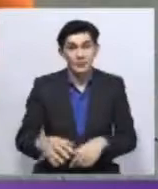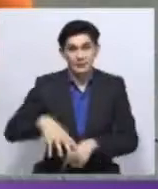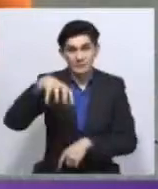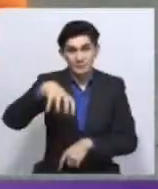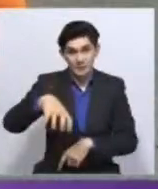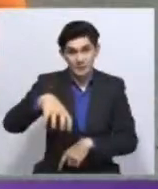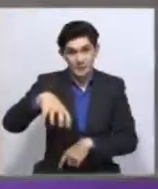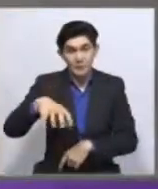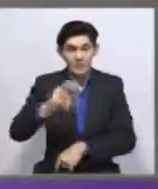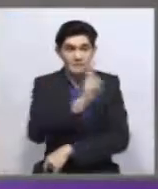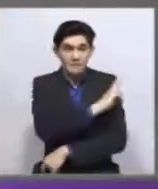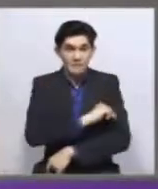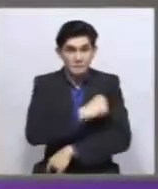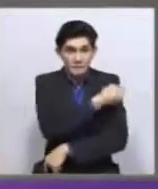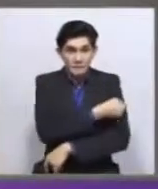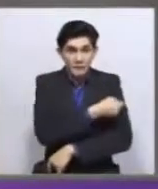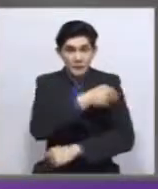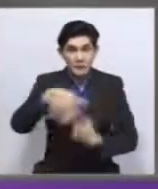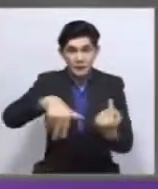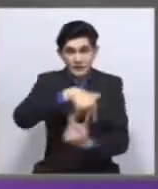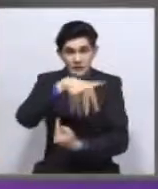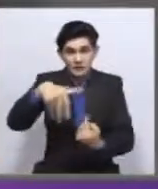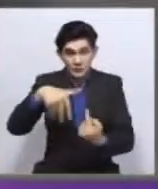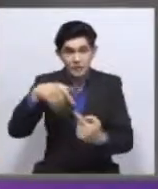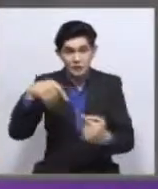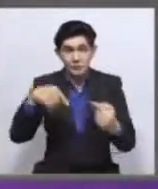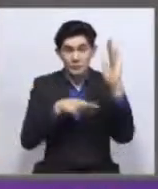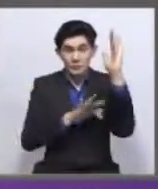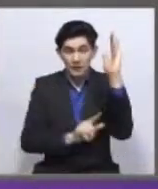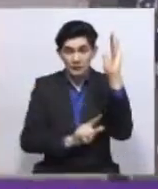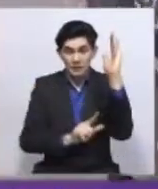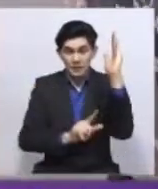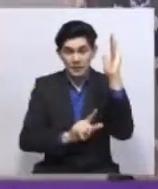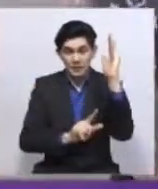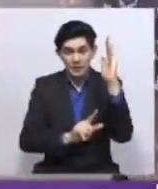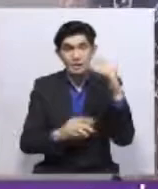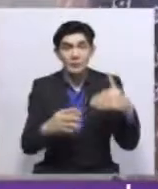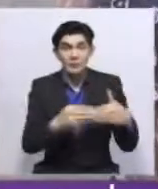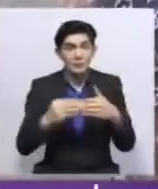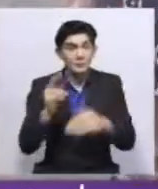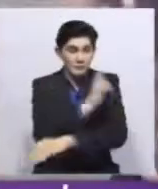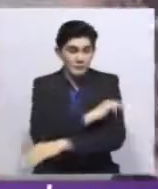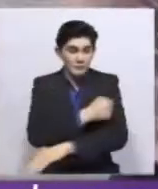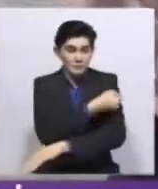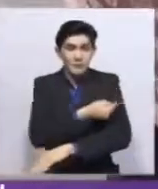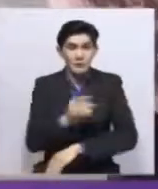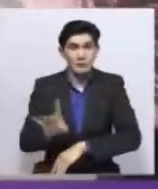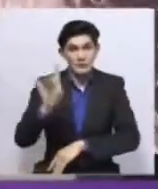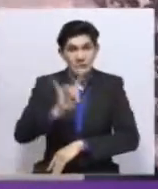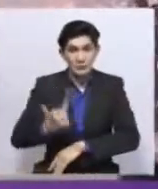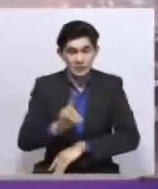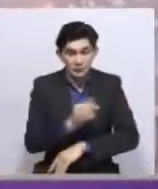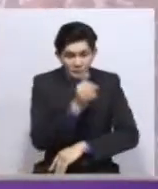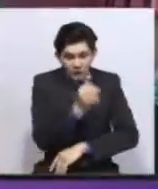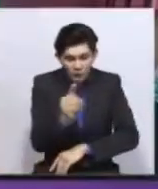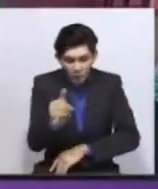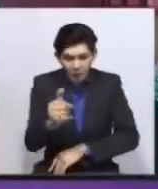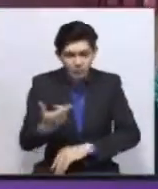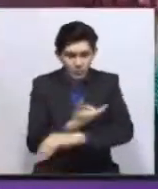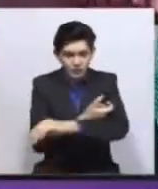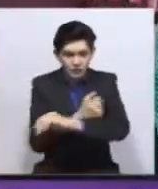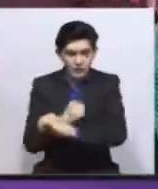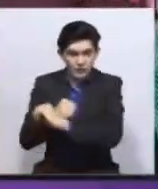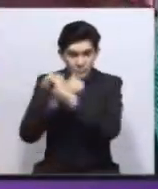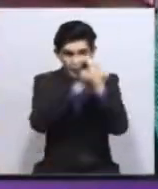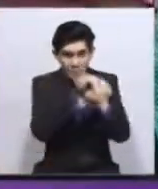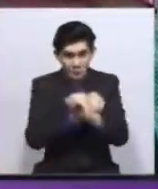หน่วยเคลื่อนที่สำนักการสาธารณสุขและสิ่งแวดล้อมเทศบาลนครยะลานะครับได้นำทีมสัตวแพทย์นะครับลงพื้นที่เพื่อฉีดวัคซี